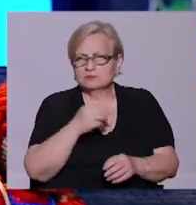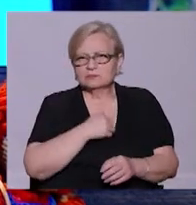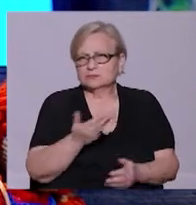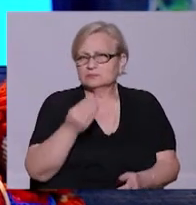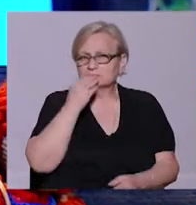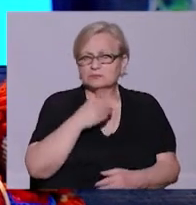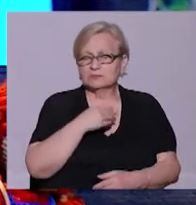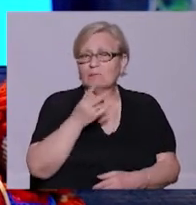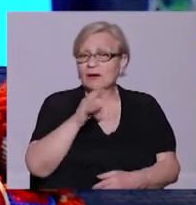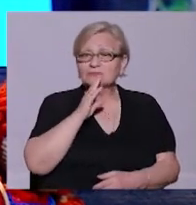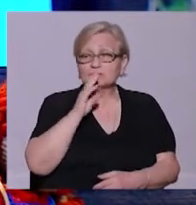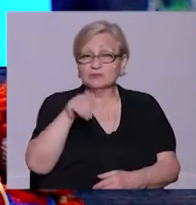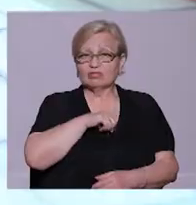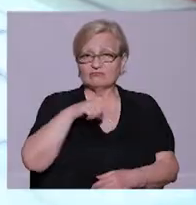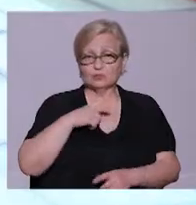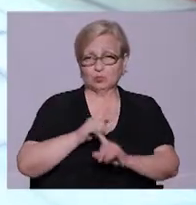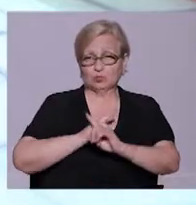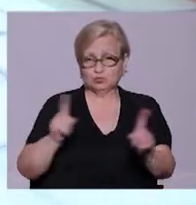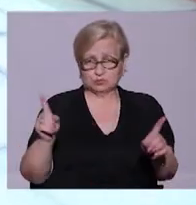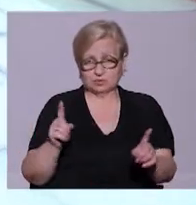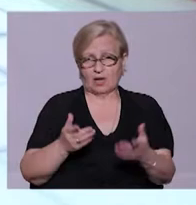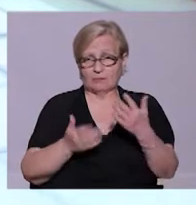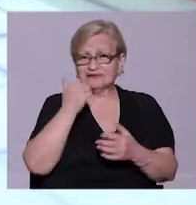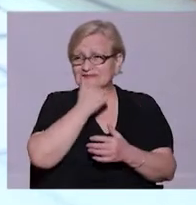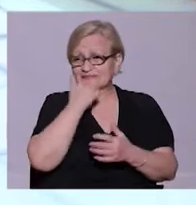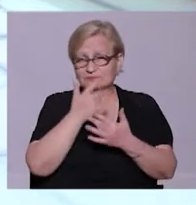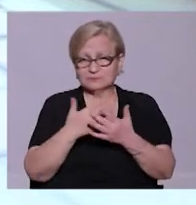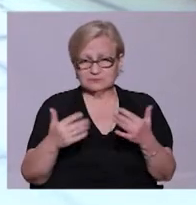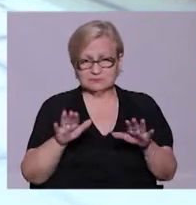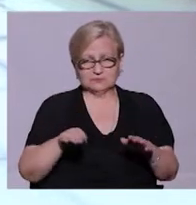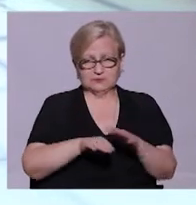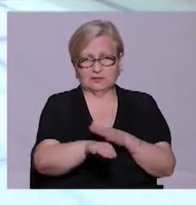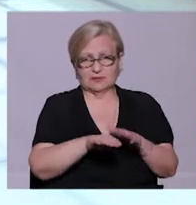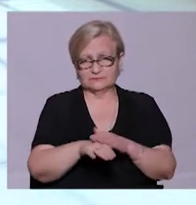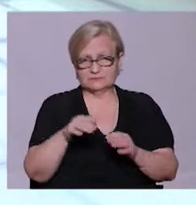პეპი ზოგადად უცნაური გოგო იყო და ალბათ ნივთებსაც უცნაურ ადგილას ინახავდა.